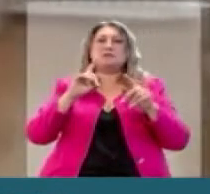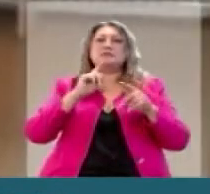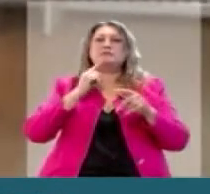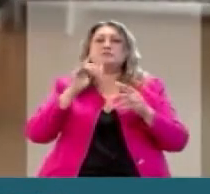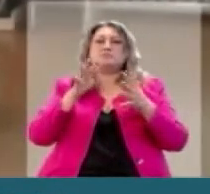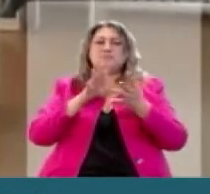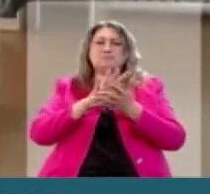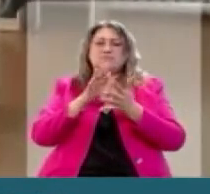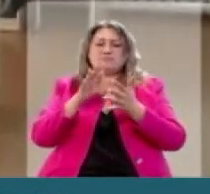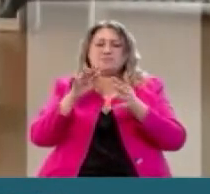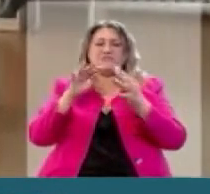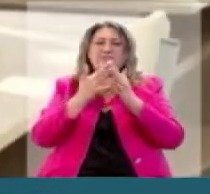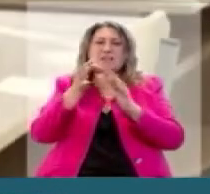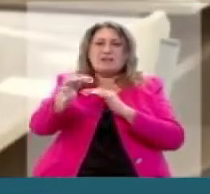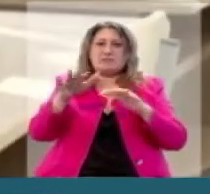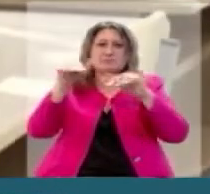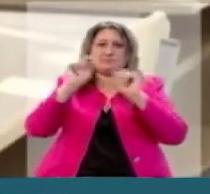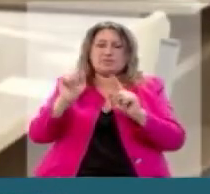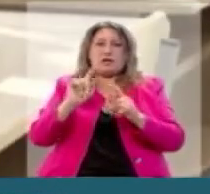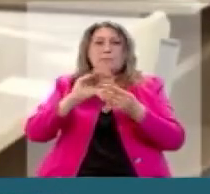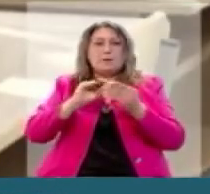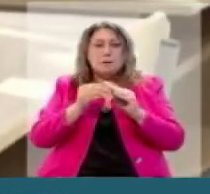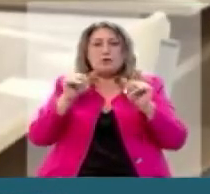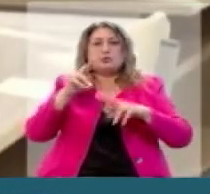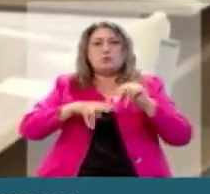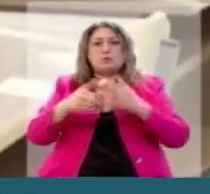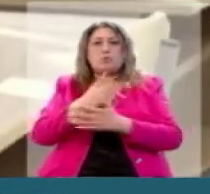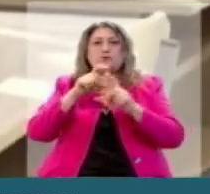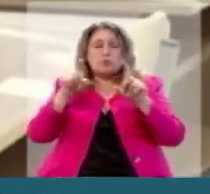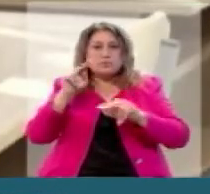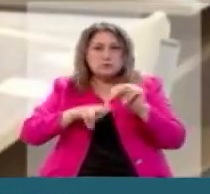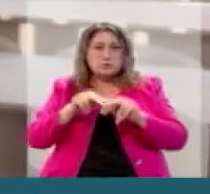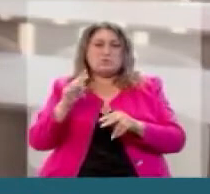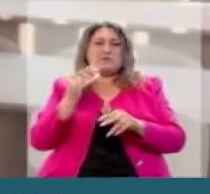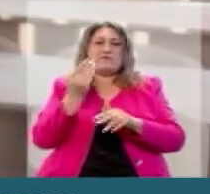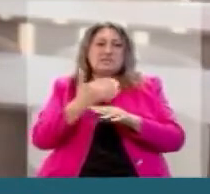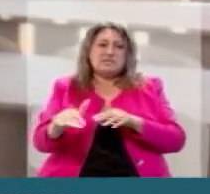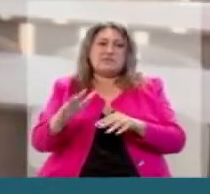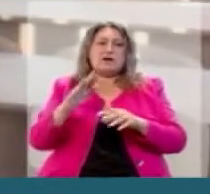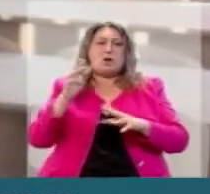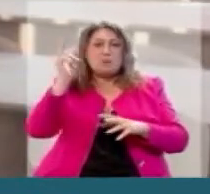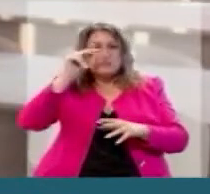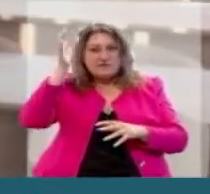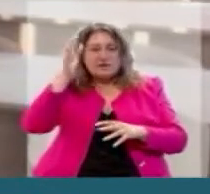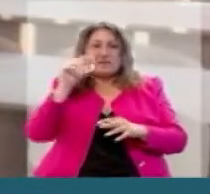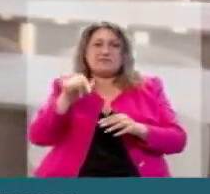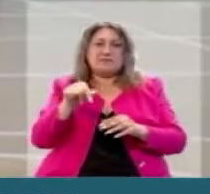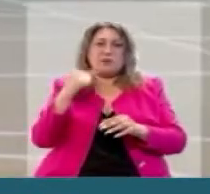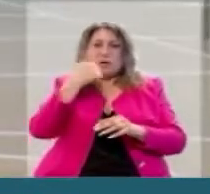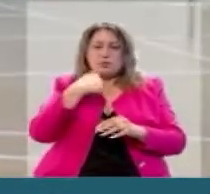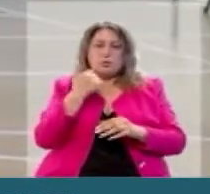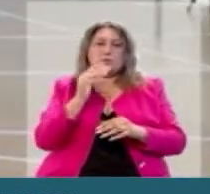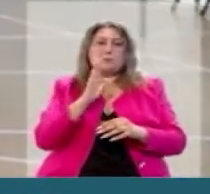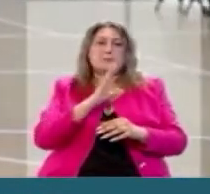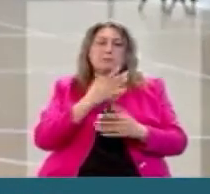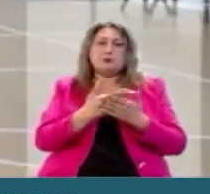сельских глубинках, решают не только жилищные проблемы, но и строят новые школы. Финансирование сферы образования в текущем году